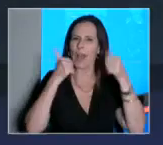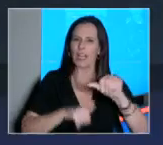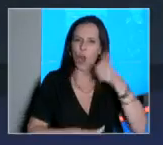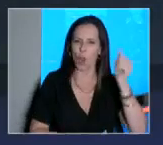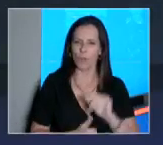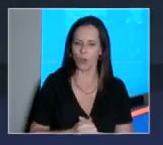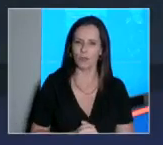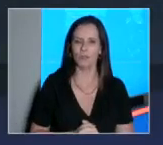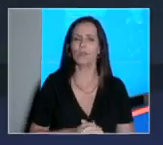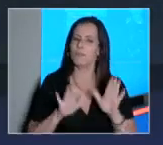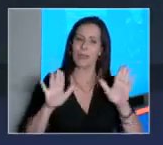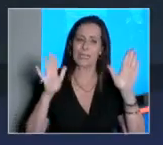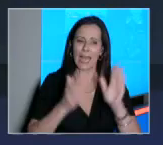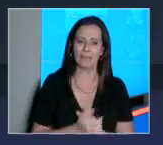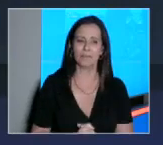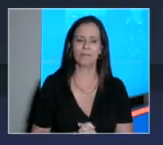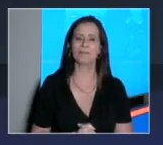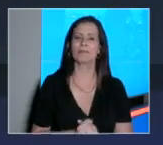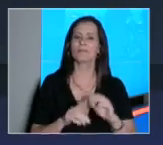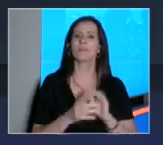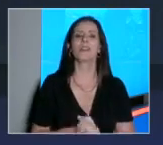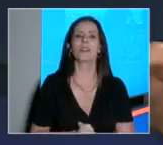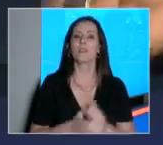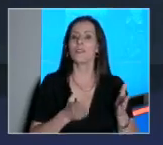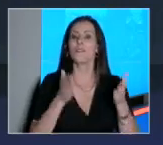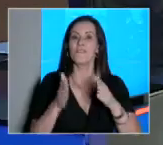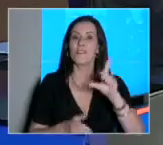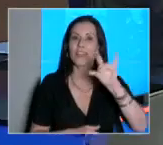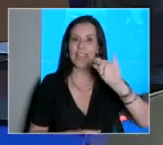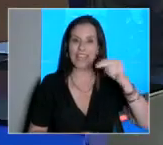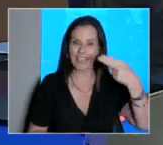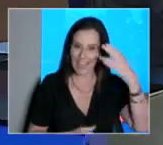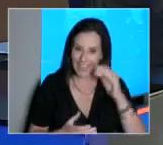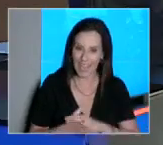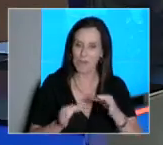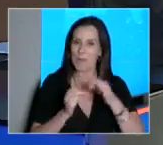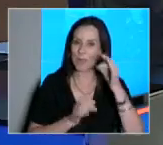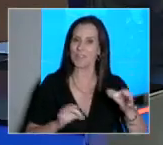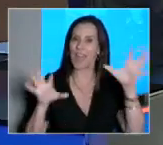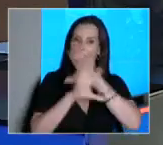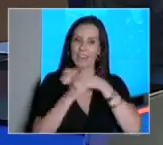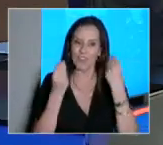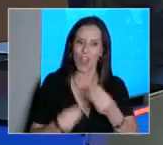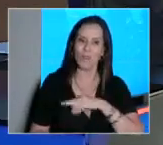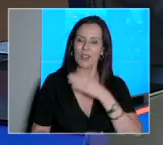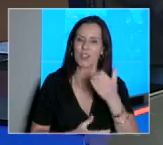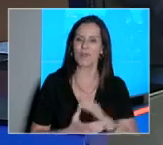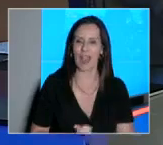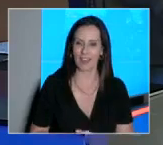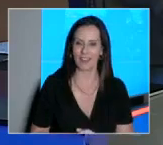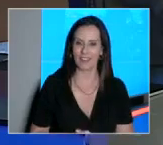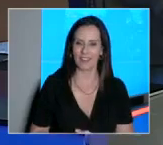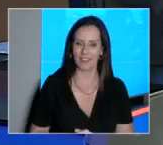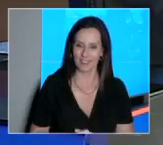בליגת האלופות איתו. צד, יאללה. הגיע הזמן, כן. דינה דיין, תנועת הפריפריות, ערב טוב, מה שלומך, סחל,